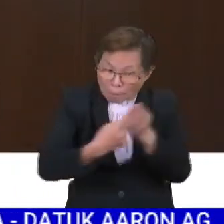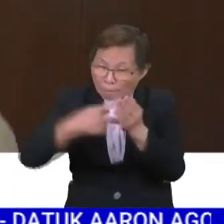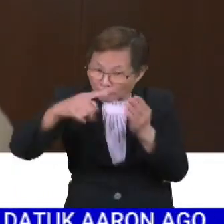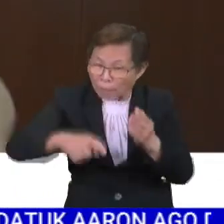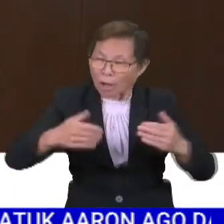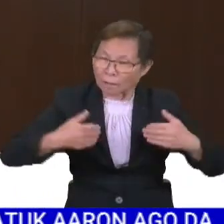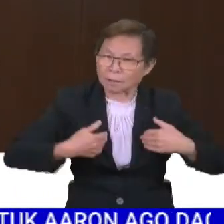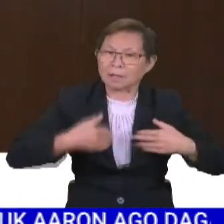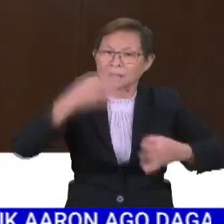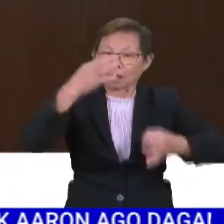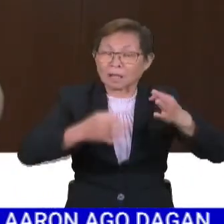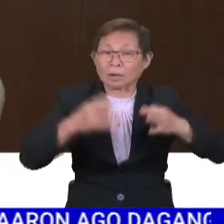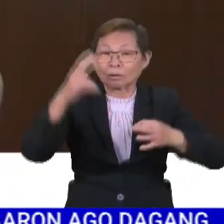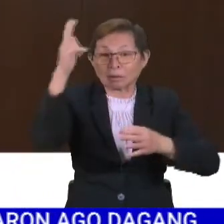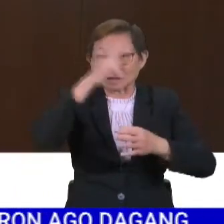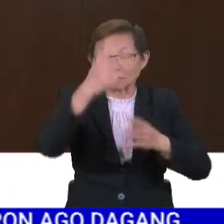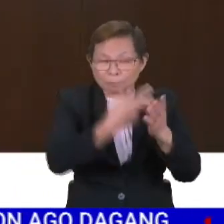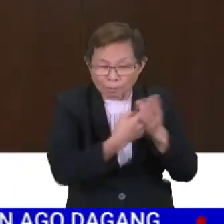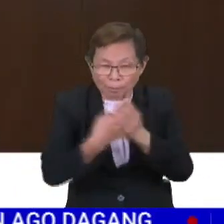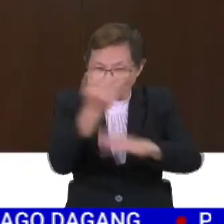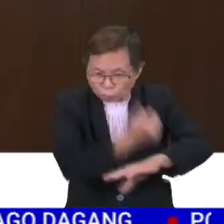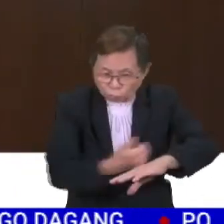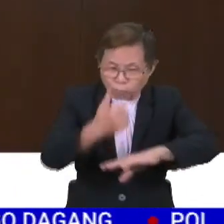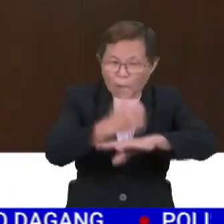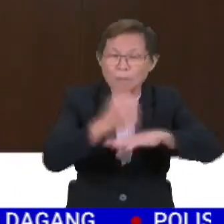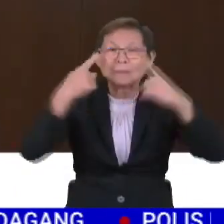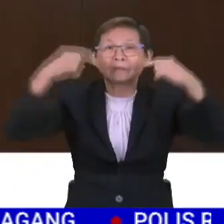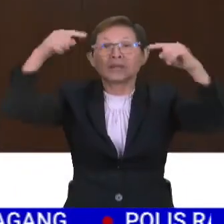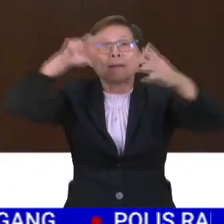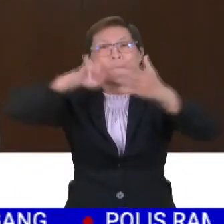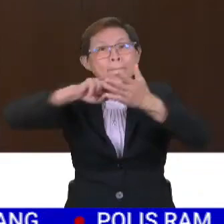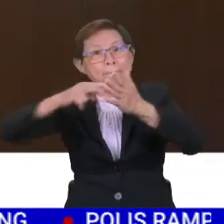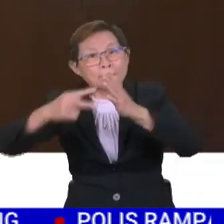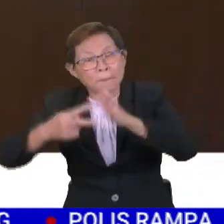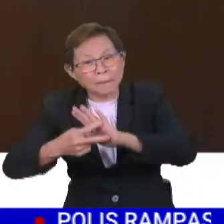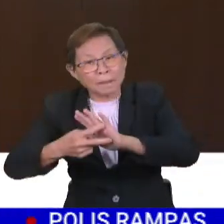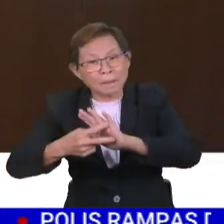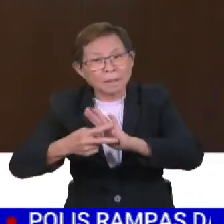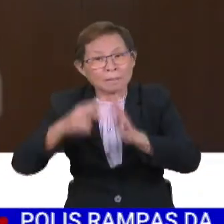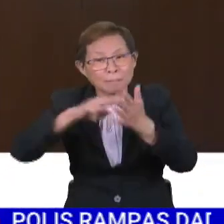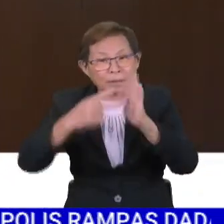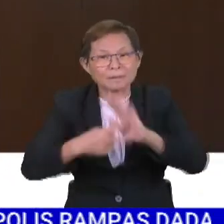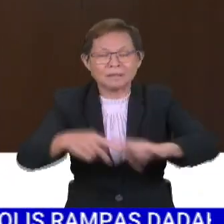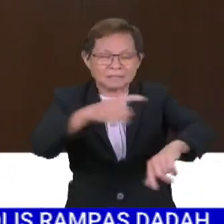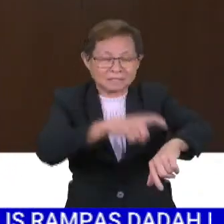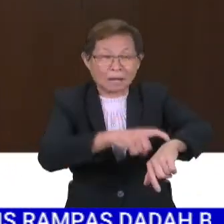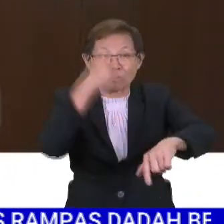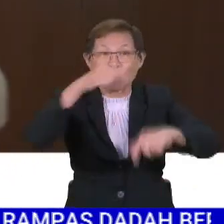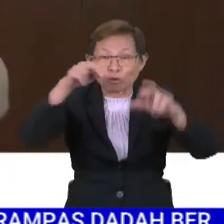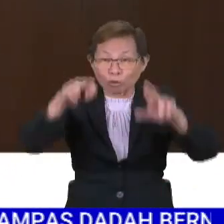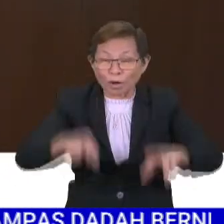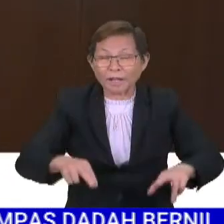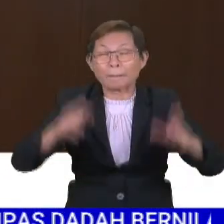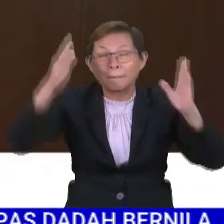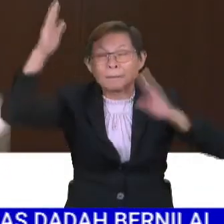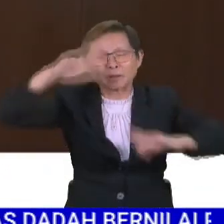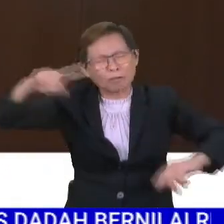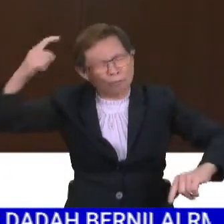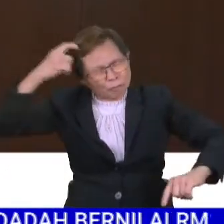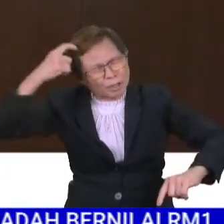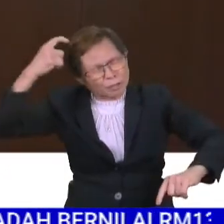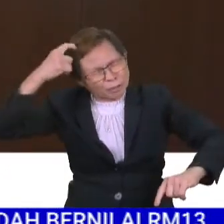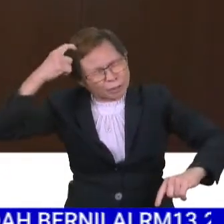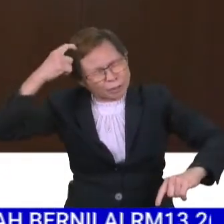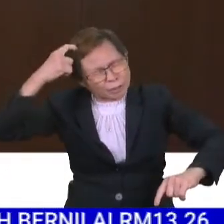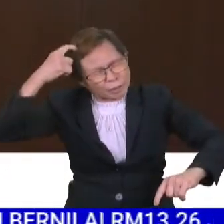lihat jikalau kerajaan perpaduan yang ditubuhkan ini berjaya, bermaksud it's time for RM Nation untuk memikirkan